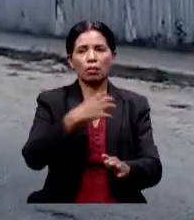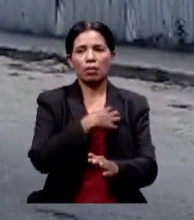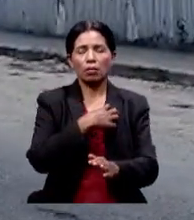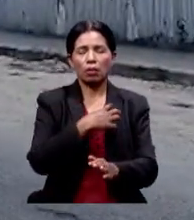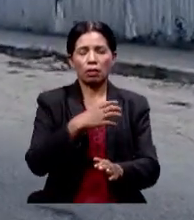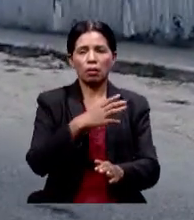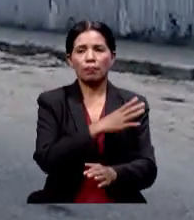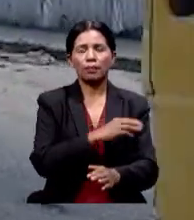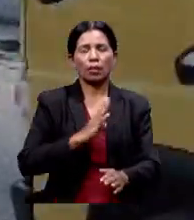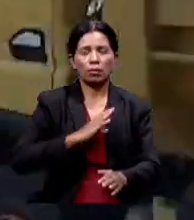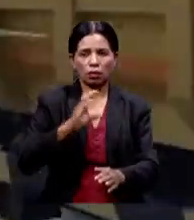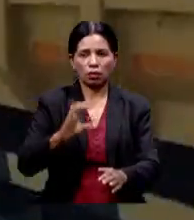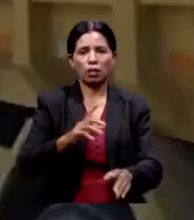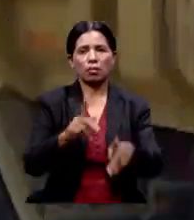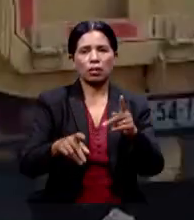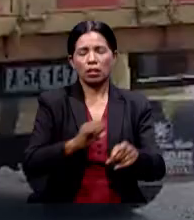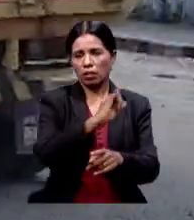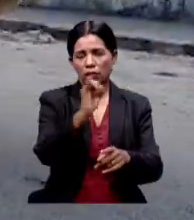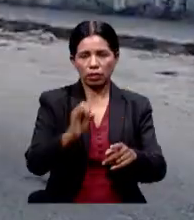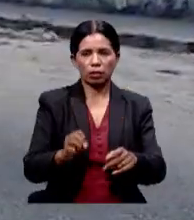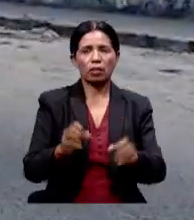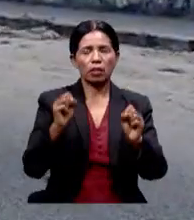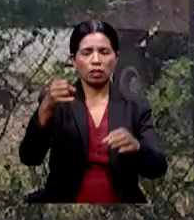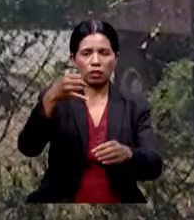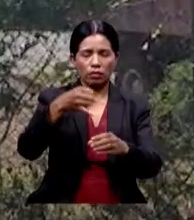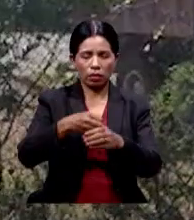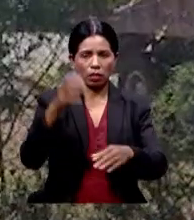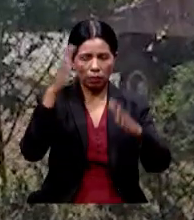halu identifikasaun ba suspeitu sira nebe, diskonfia involve